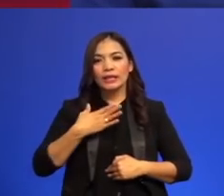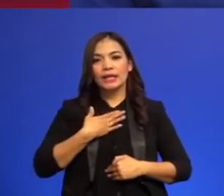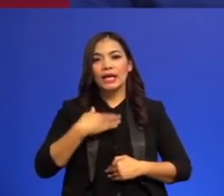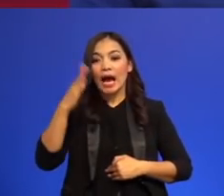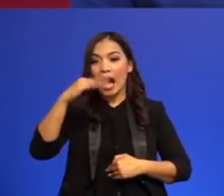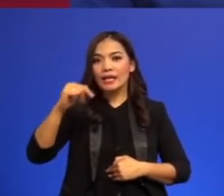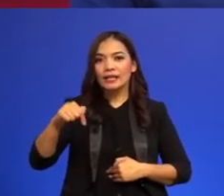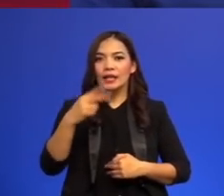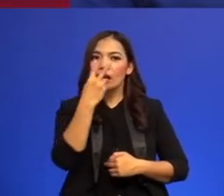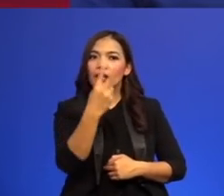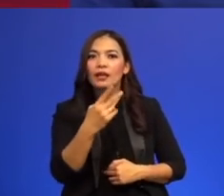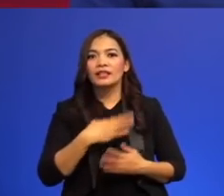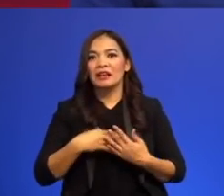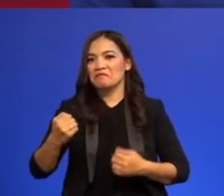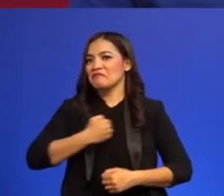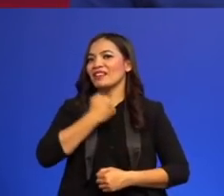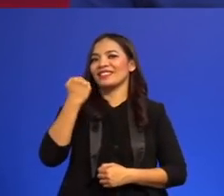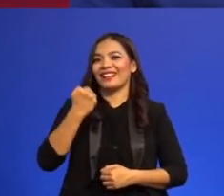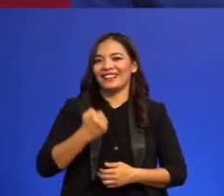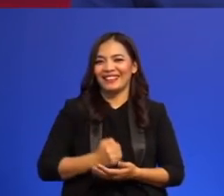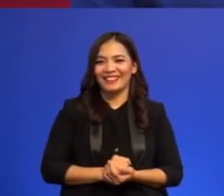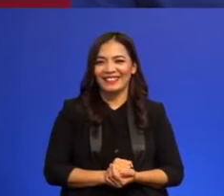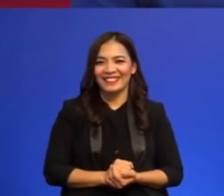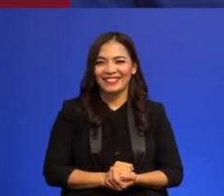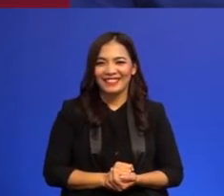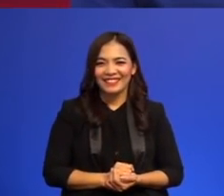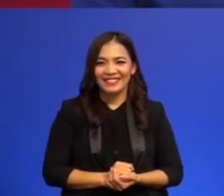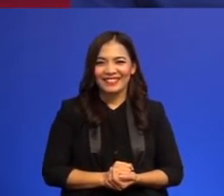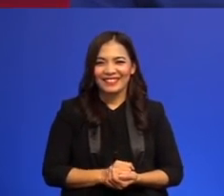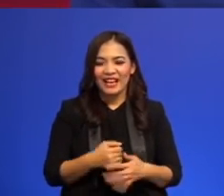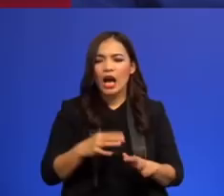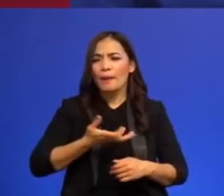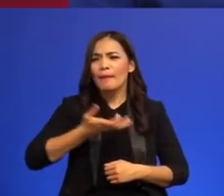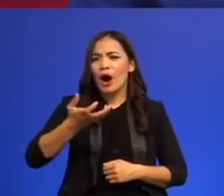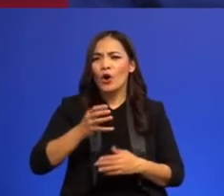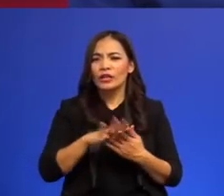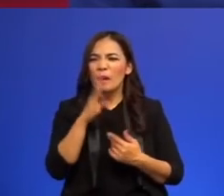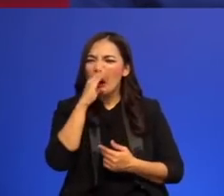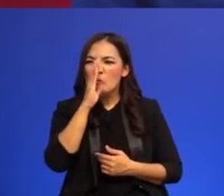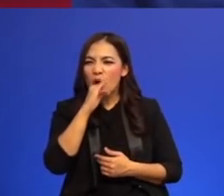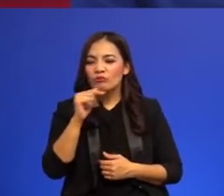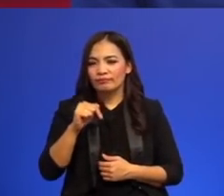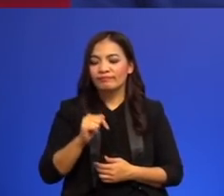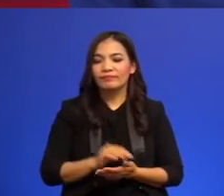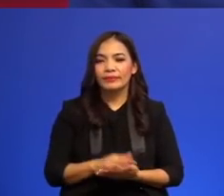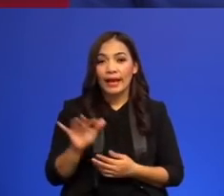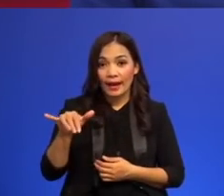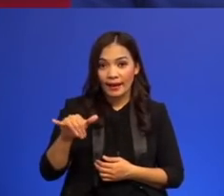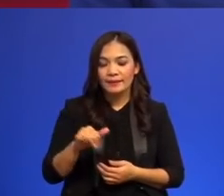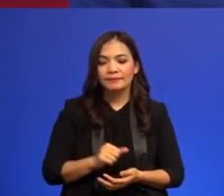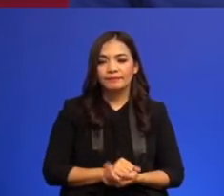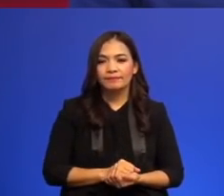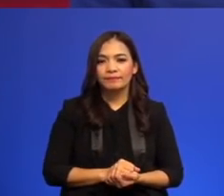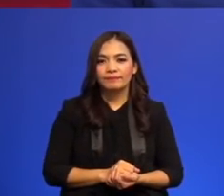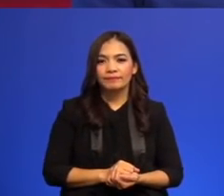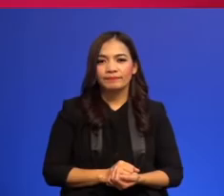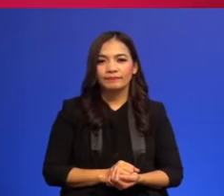hari ini lihat saya, nyesel dia. Dia harus mau yang amis-amis, ya kan?